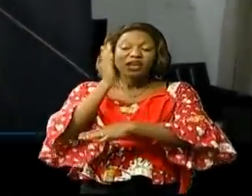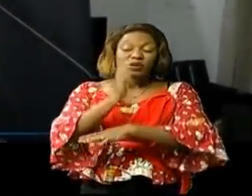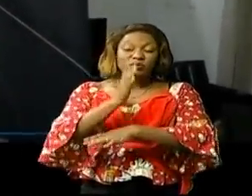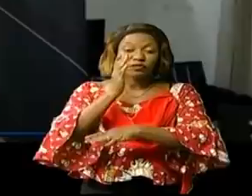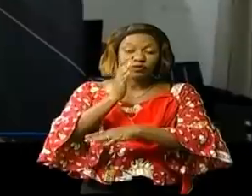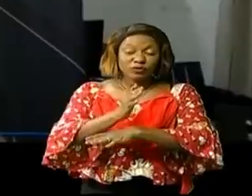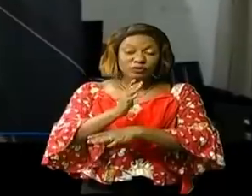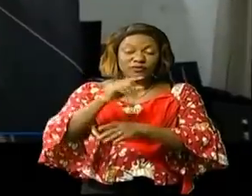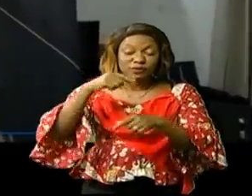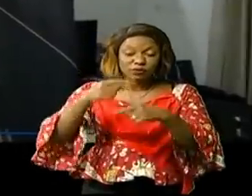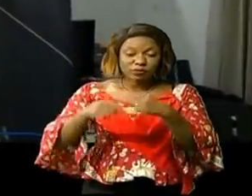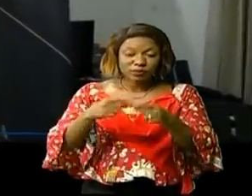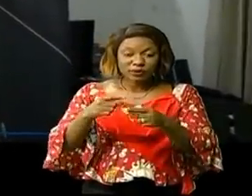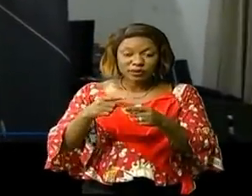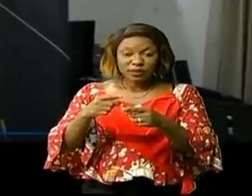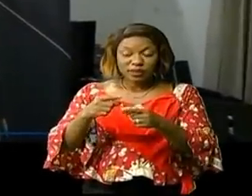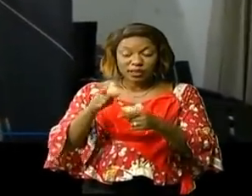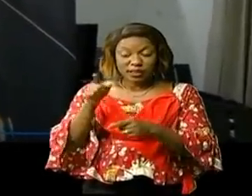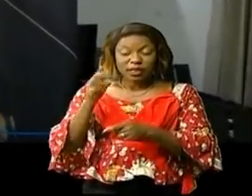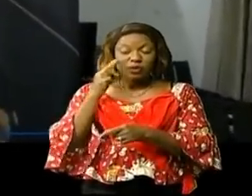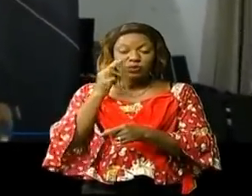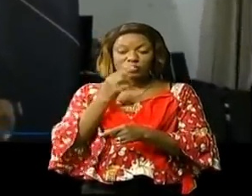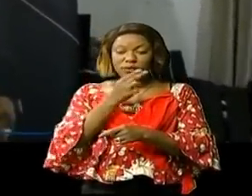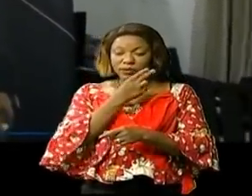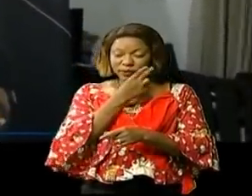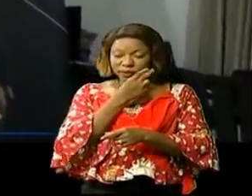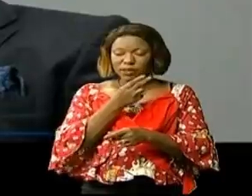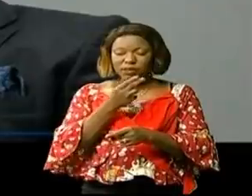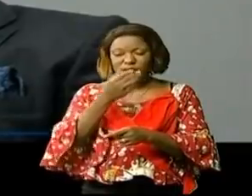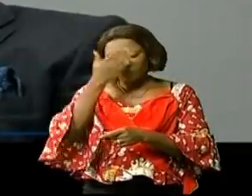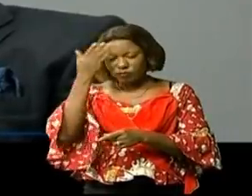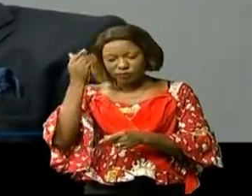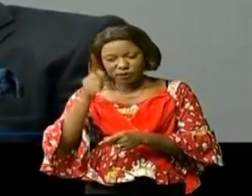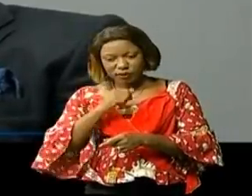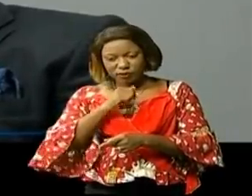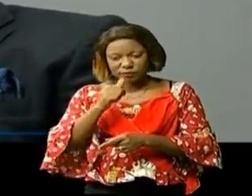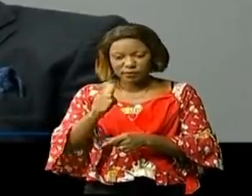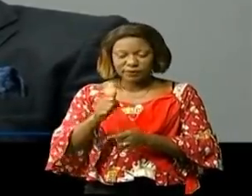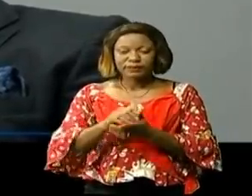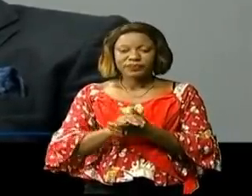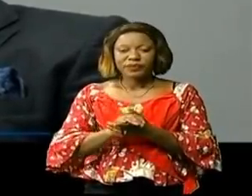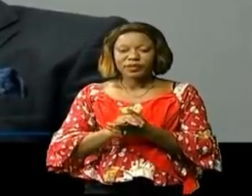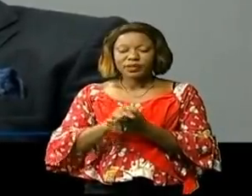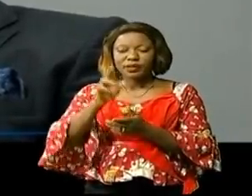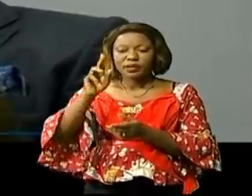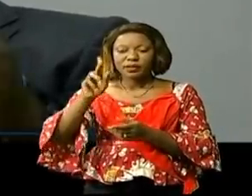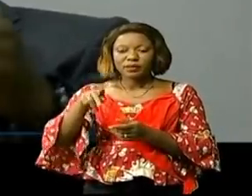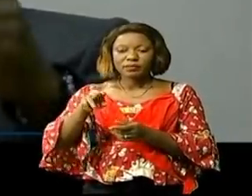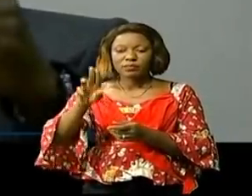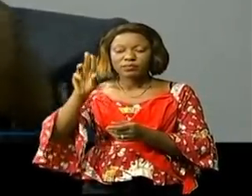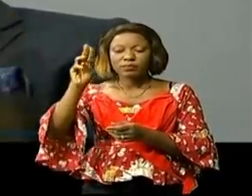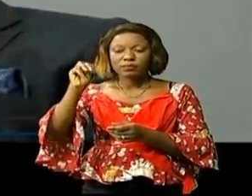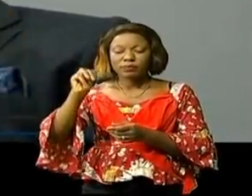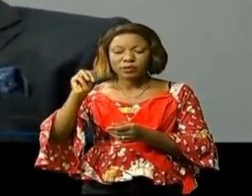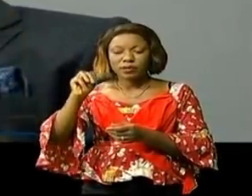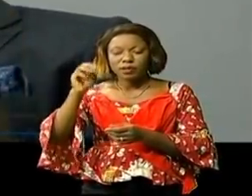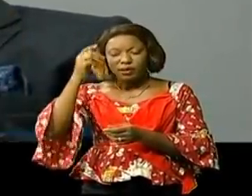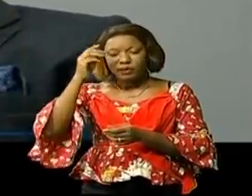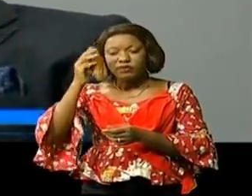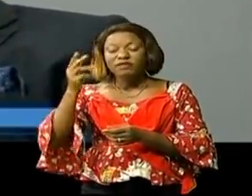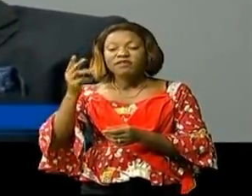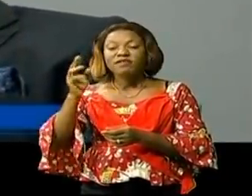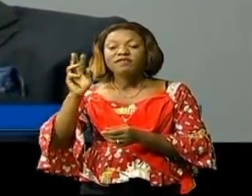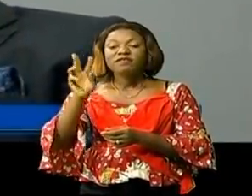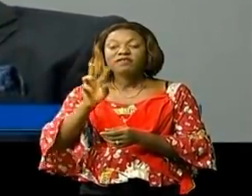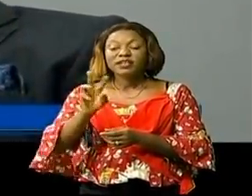tiendra à Pullman, que les gens n'oublient pas, ce n'est plus à Chaubeuse, mais à Pullman, pour vendredi